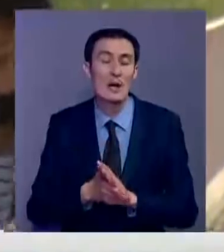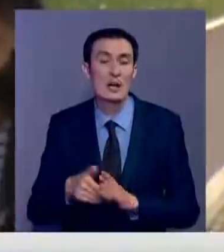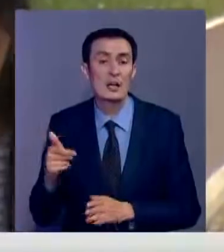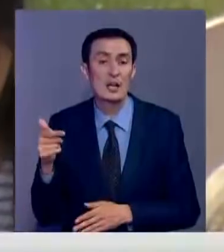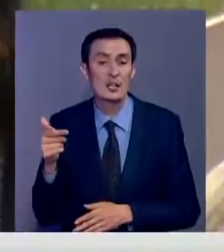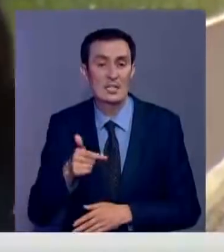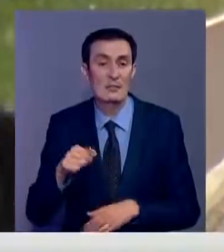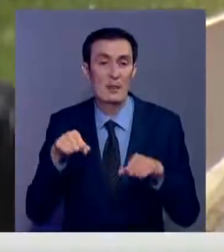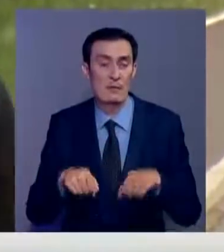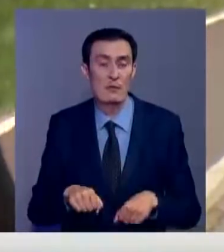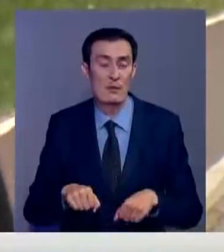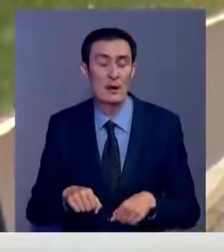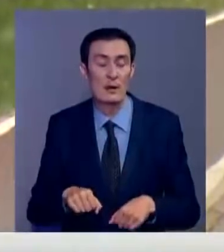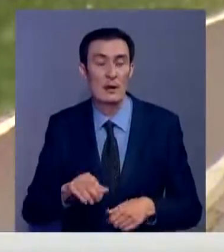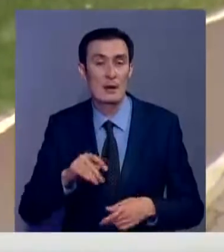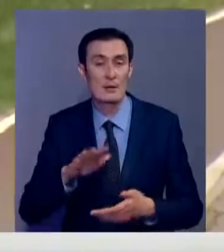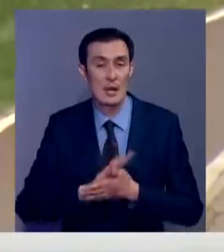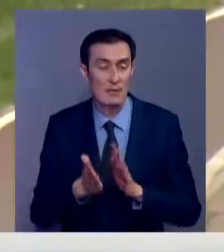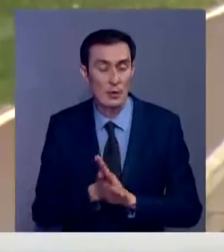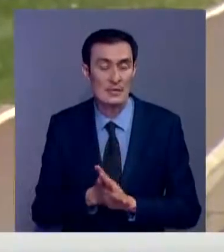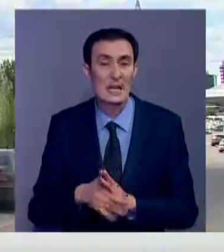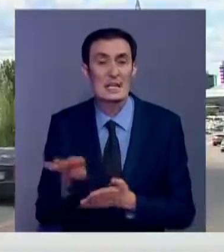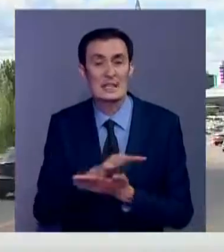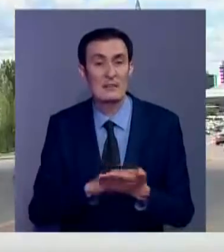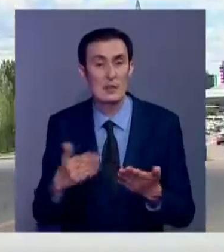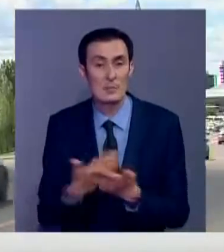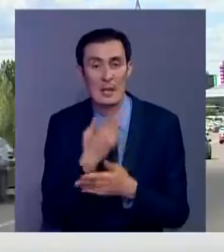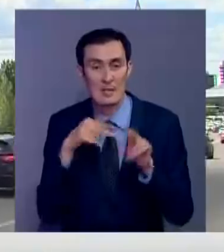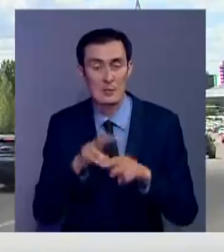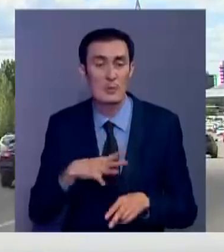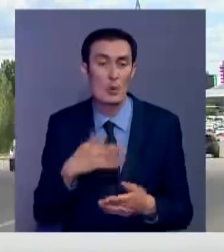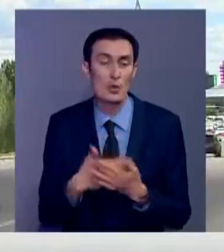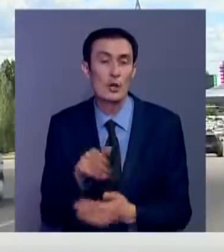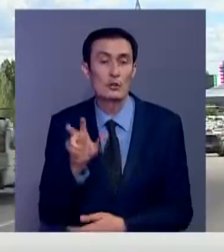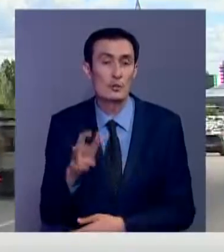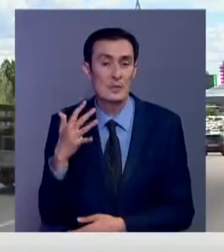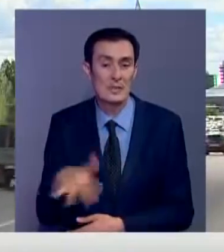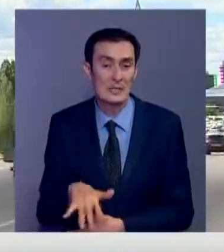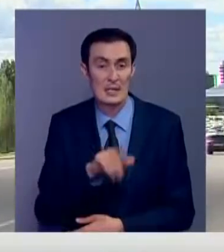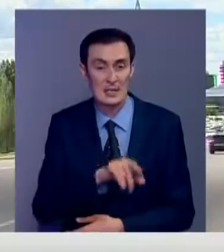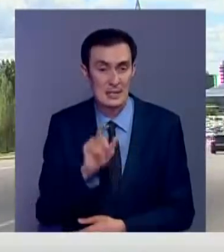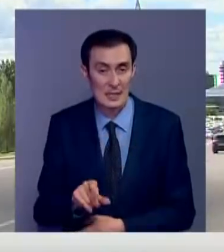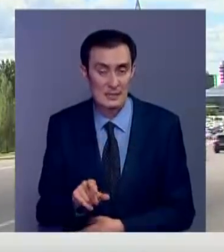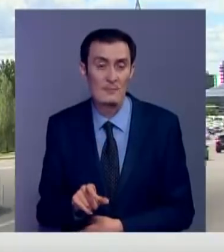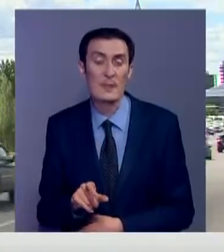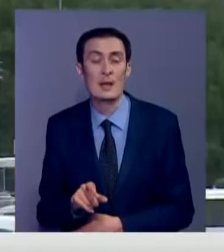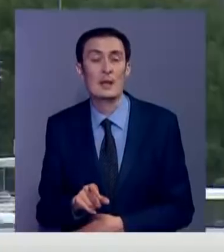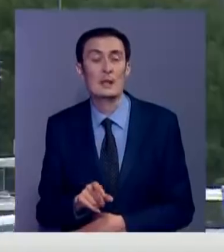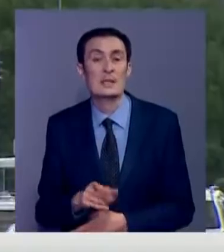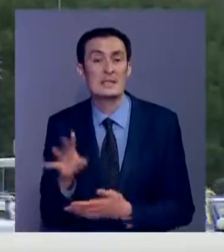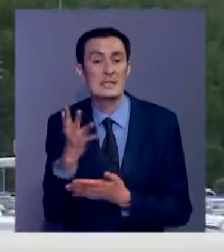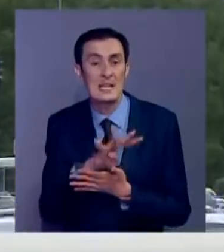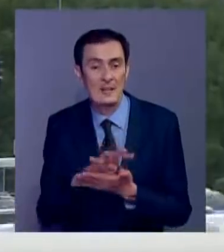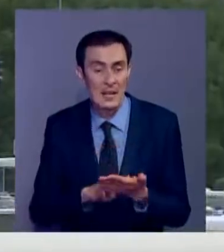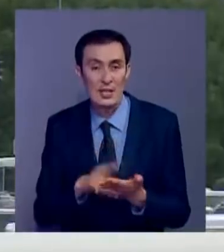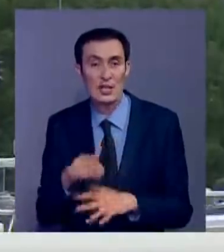гражданского правового характера. Заявки на пересмотр уже подали около 350 казахстанцев. Прием заявлений